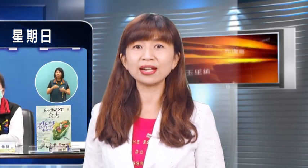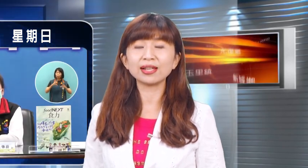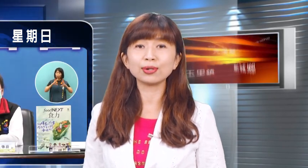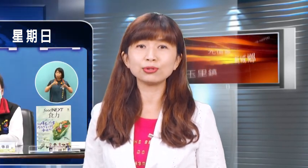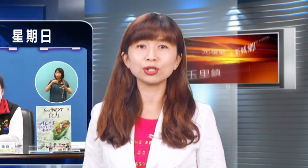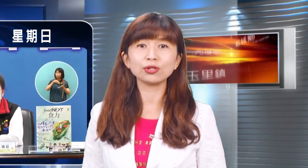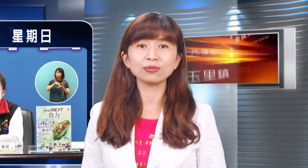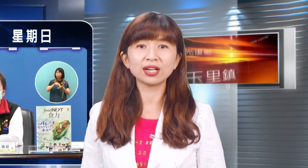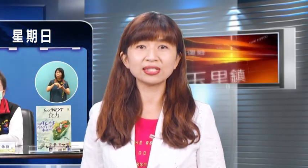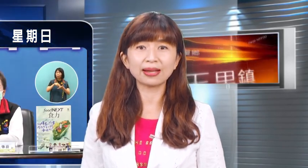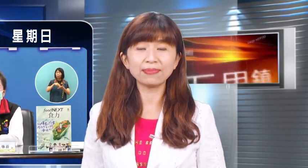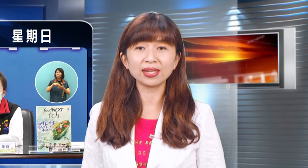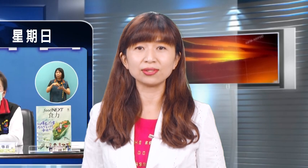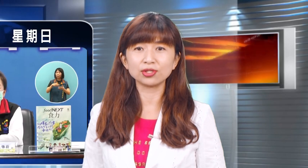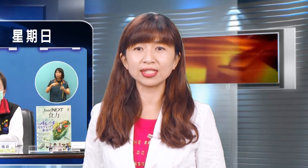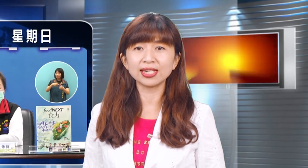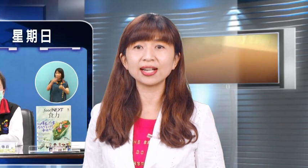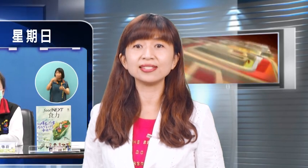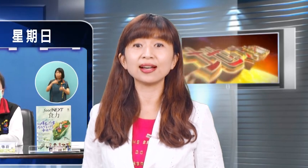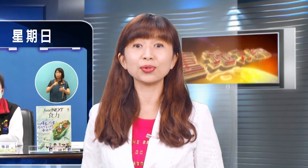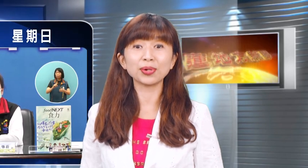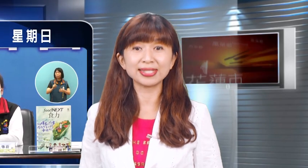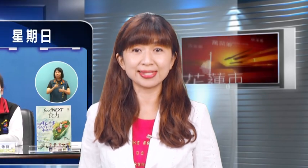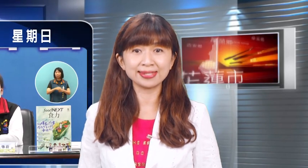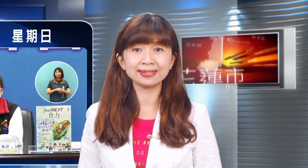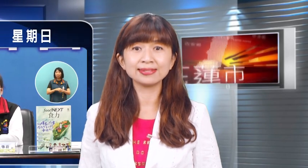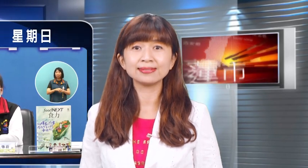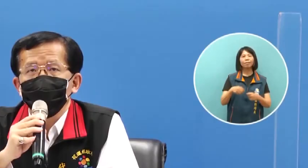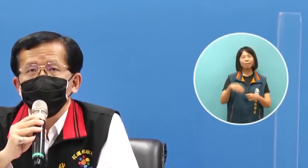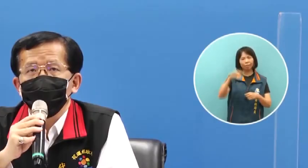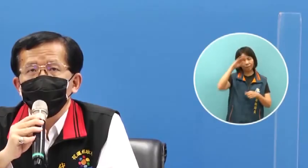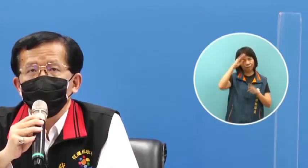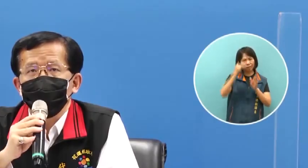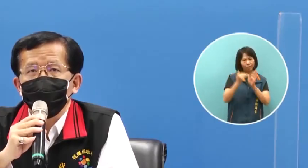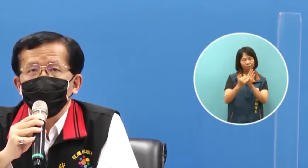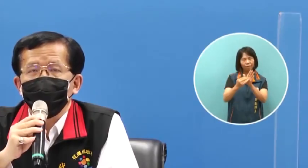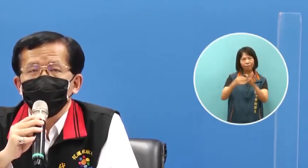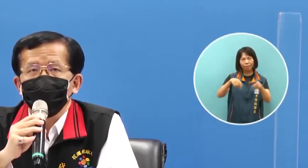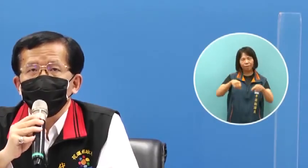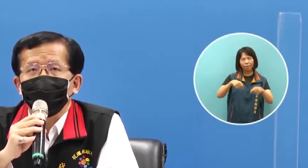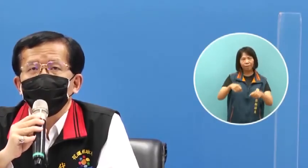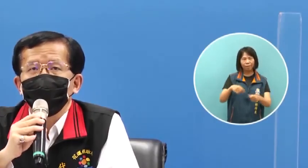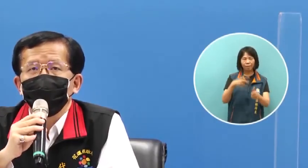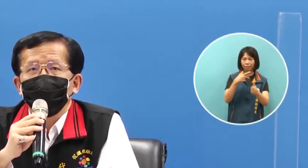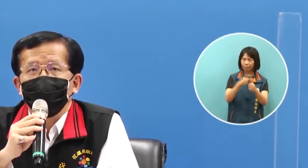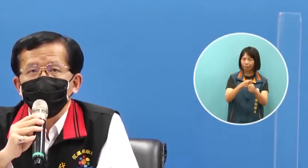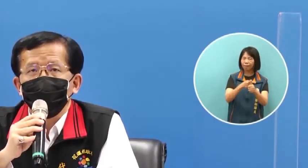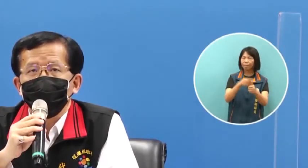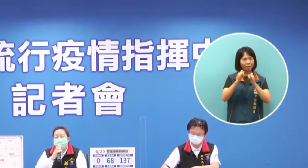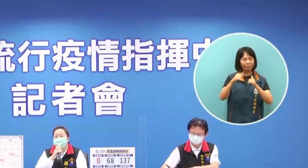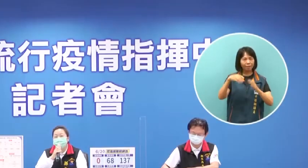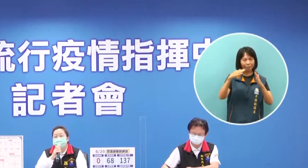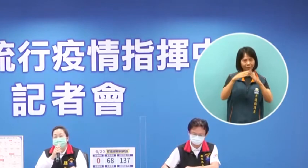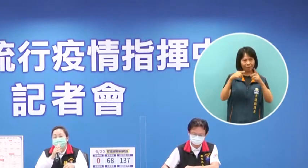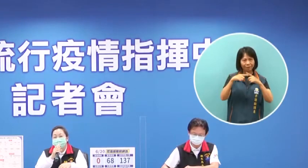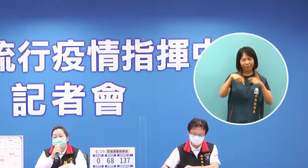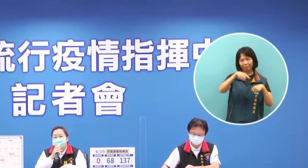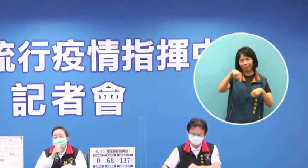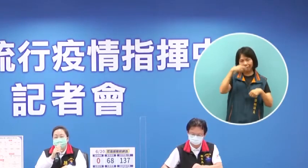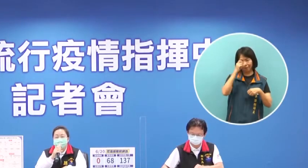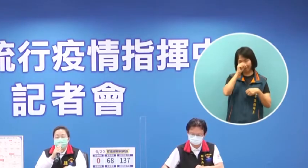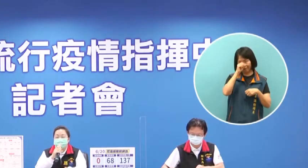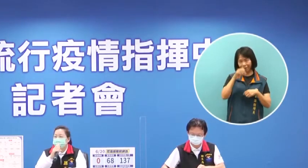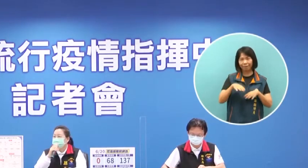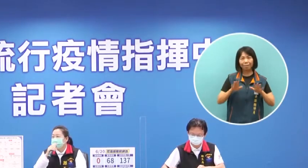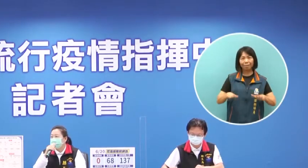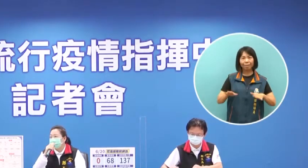用花莲优质的农特产品，吃得健康营养又安心。 花莲县连续两天零确诊，县长徐正伟、秘书长张义华以